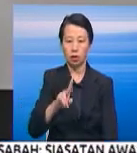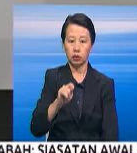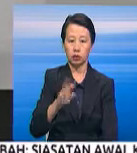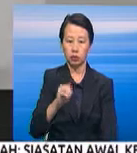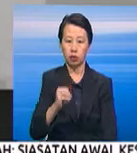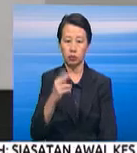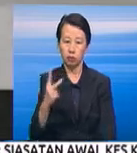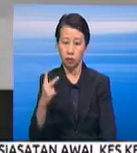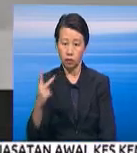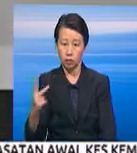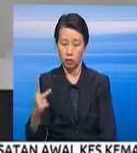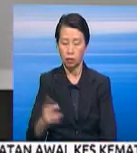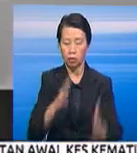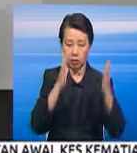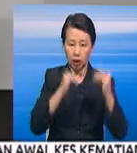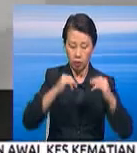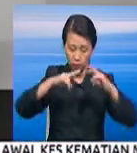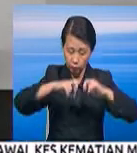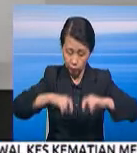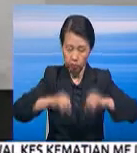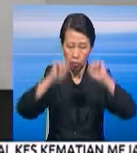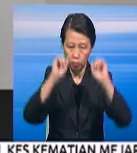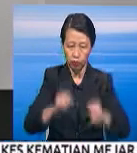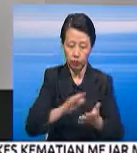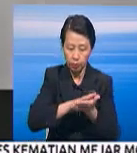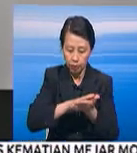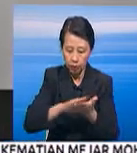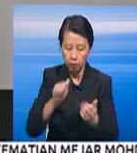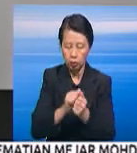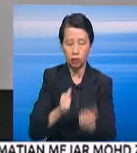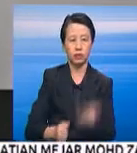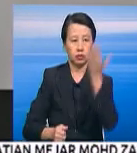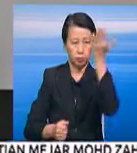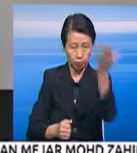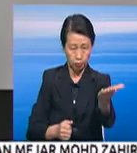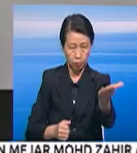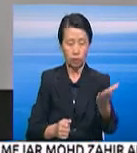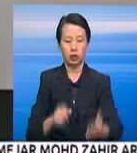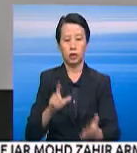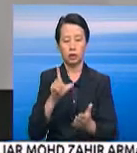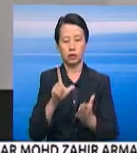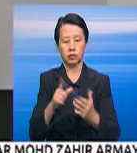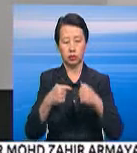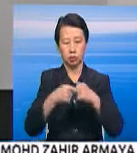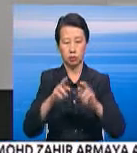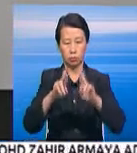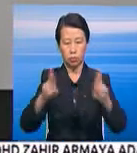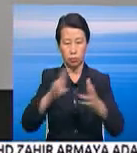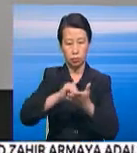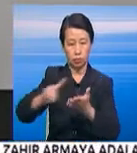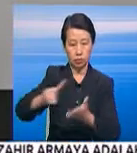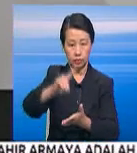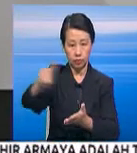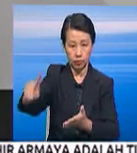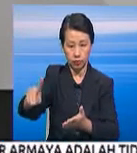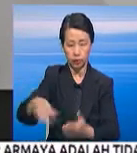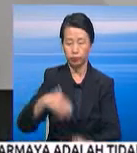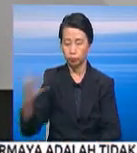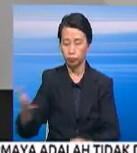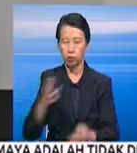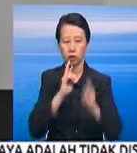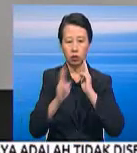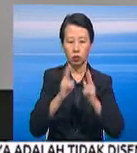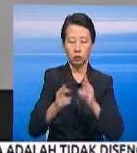Kinabalu. Beliau berharap siasatan tersebut dapat diperkemas dan dibentangkan kepada timbalan pendakwa raya pada minggu depan. Beliau turut